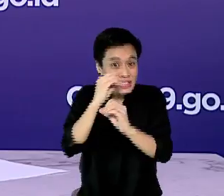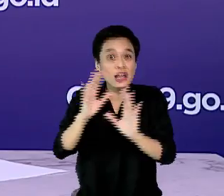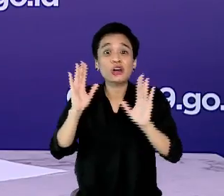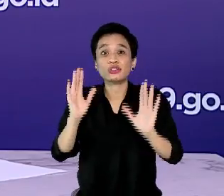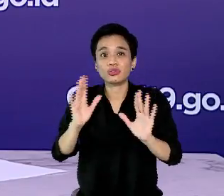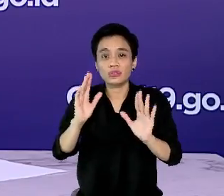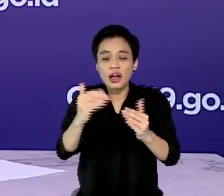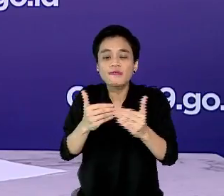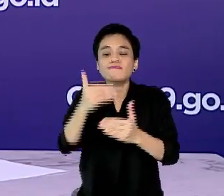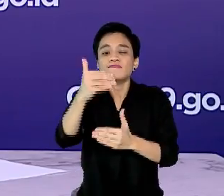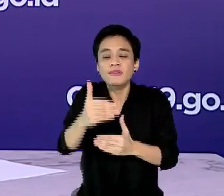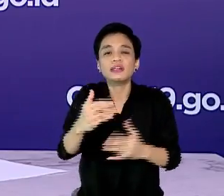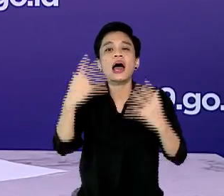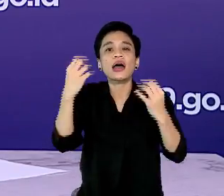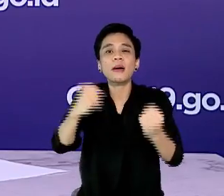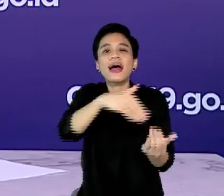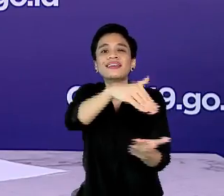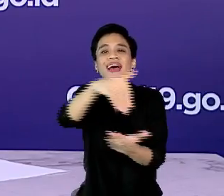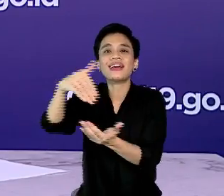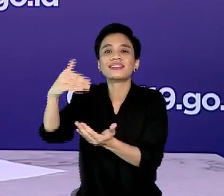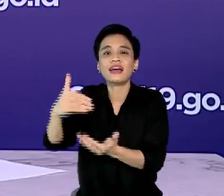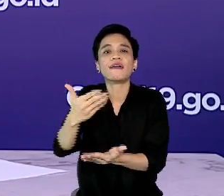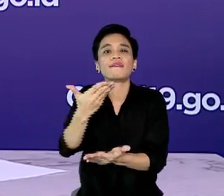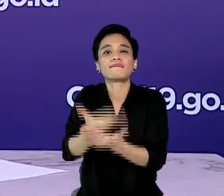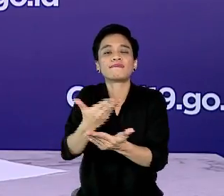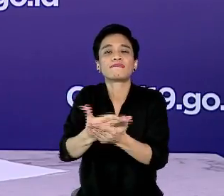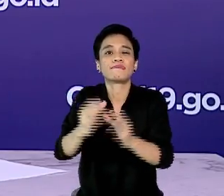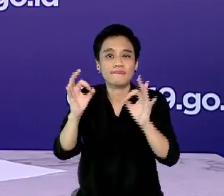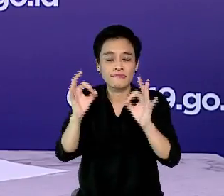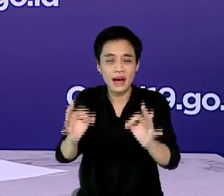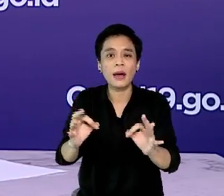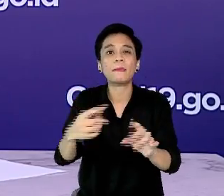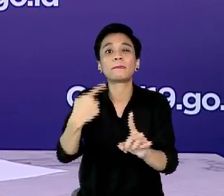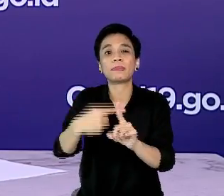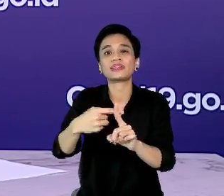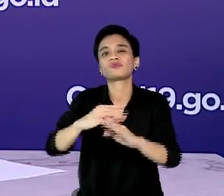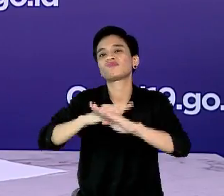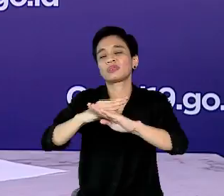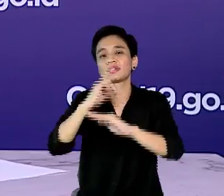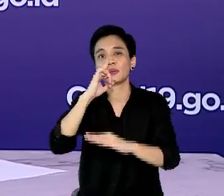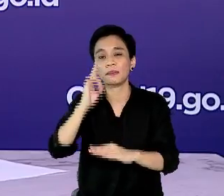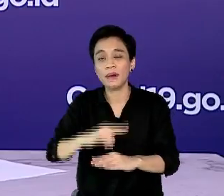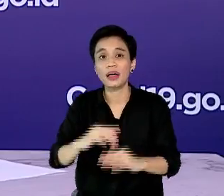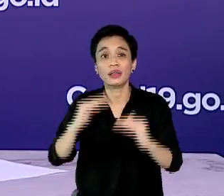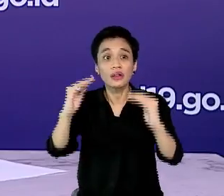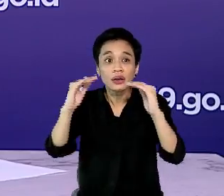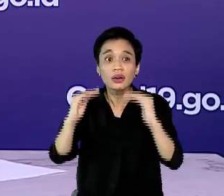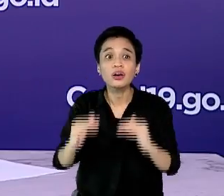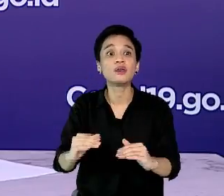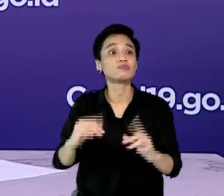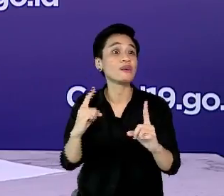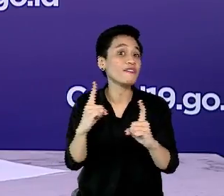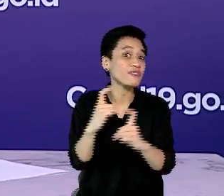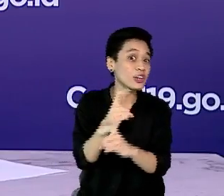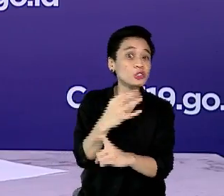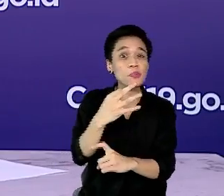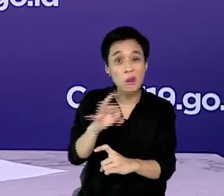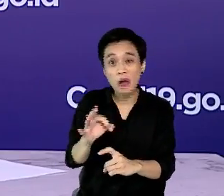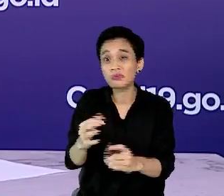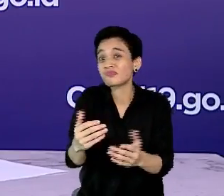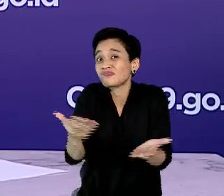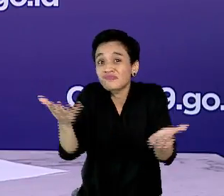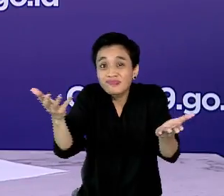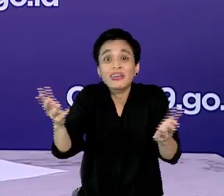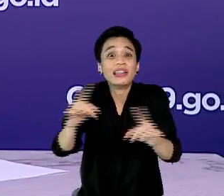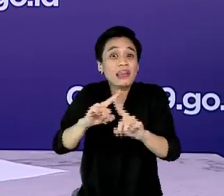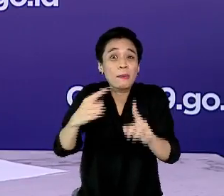semakin aktual dan dapat dilakukan penanganan yang cepat. Pada prinsipnya, apapun jenis variannya, yang perlu kita lakukan